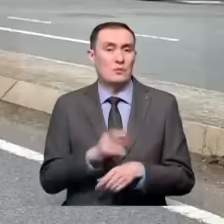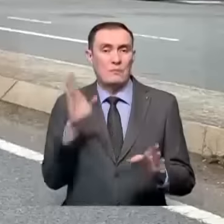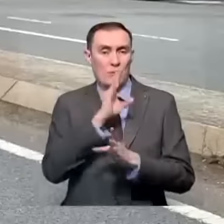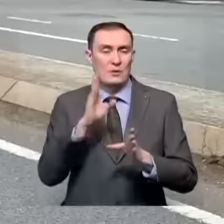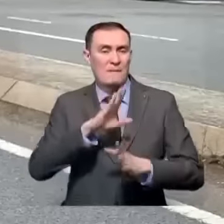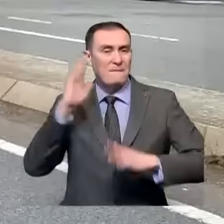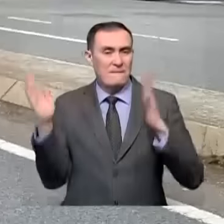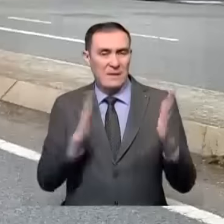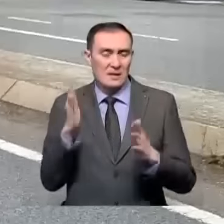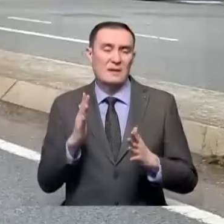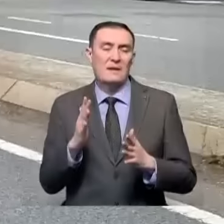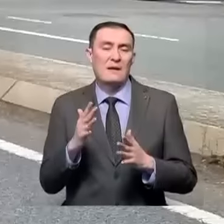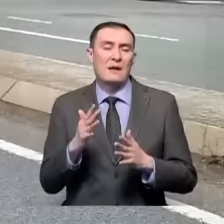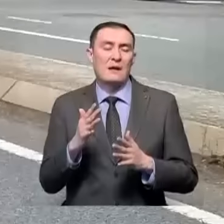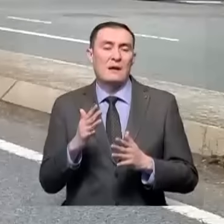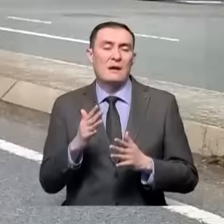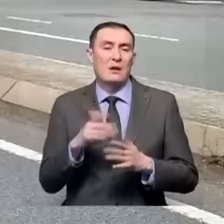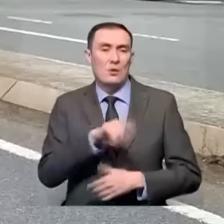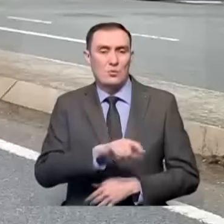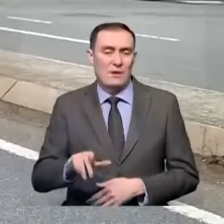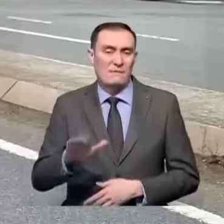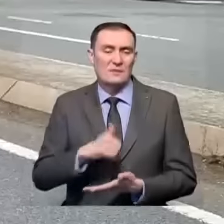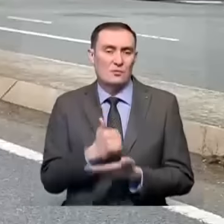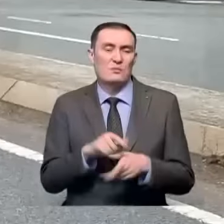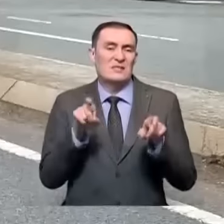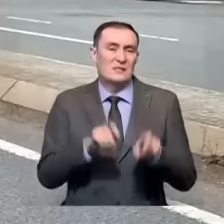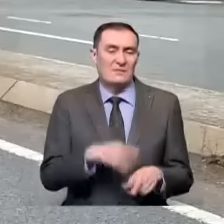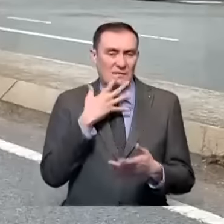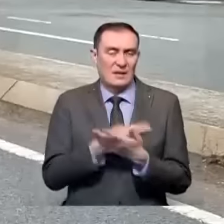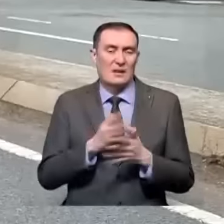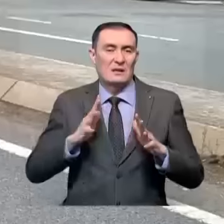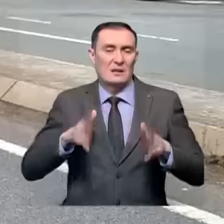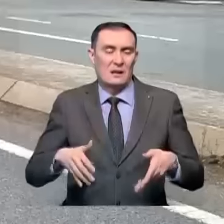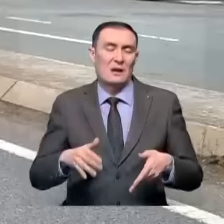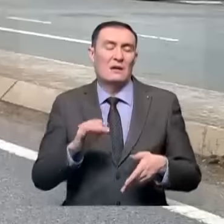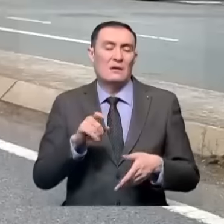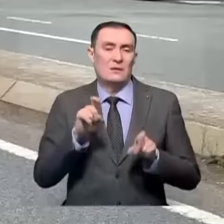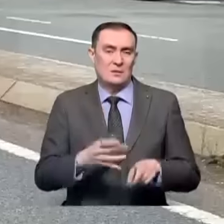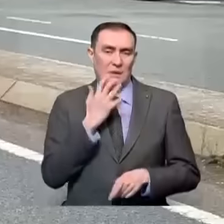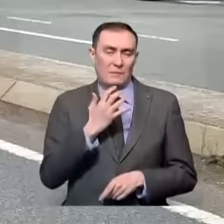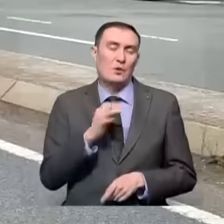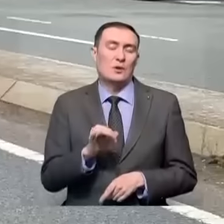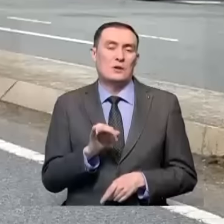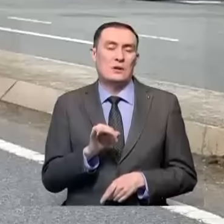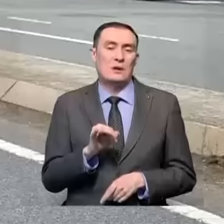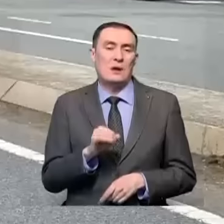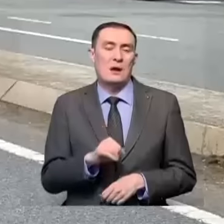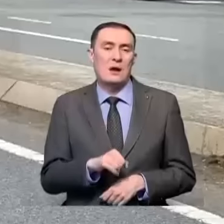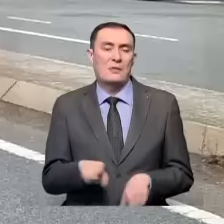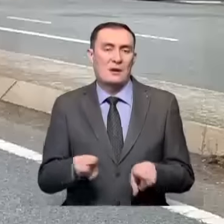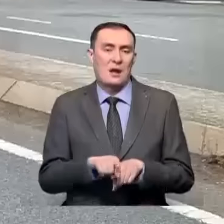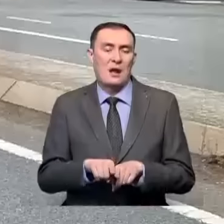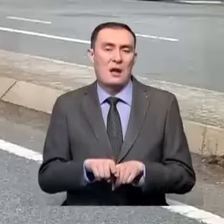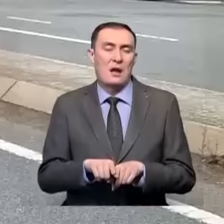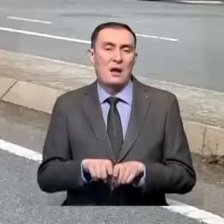ветрено, поэтому фермеры в основном сидят в своих тракторах, в машинах. И акция такая проходит